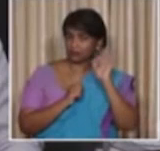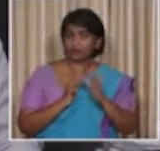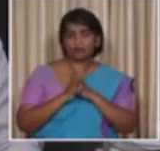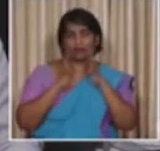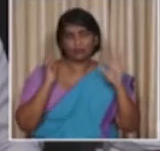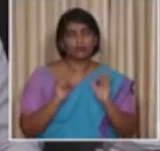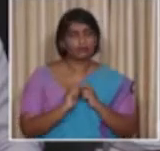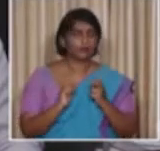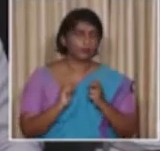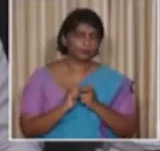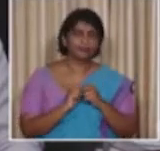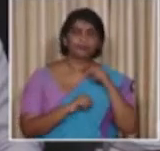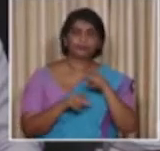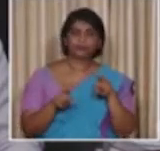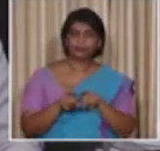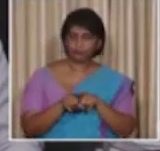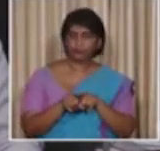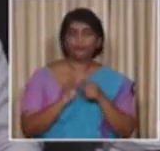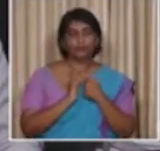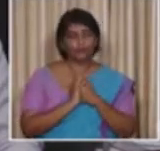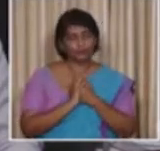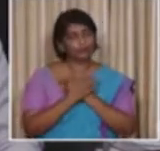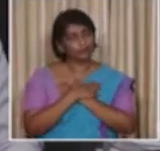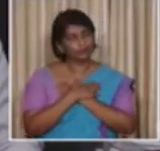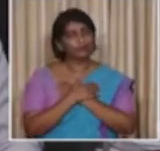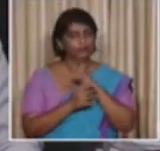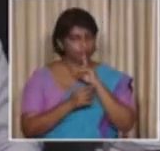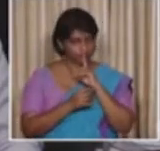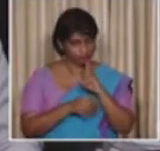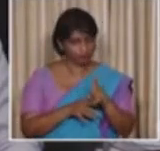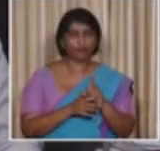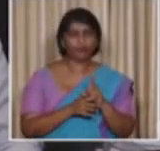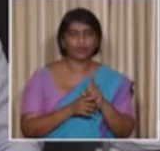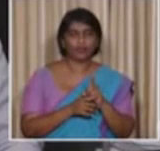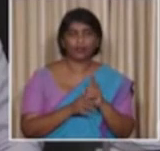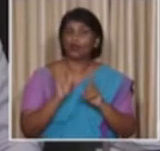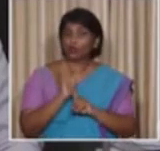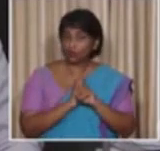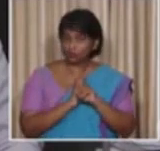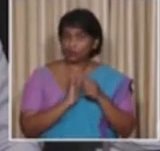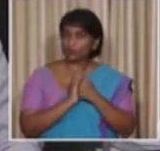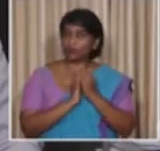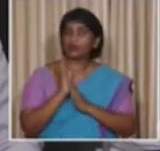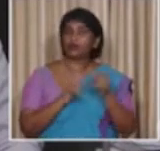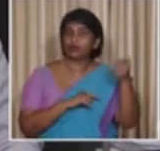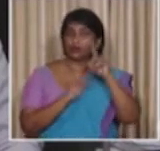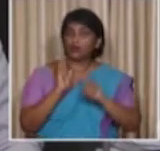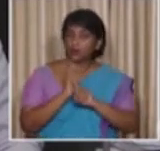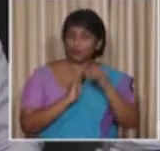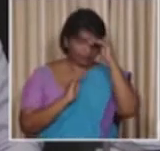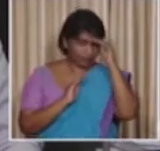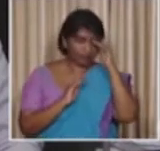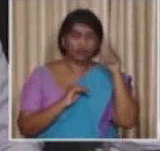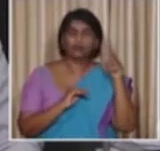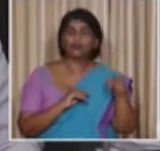විශාල අවුලකටපත් වෙනවා. ඒ නිසා ගෞරවයෙන් ආදරයෙන් මම අවසාන වශයෙන් ඉල්ලා සිටිනවා උතුරේ ගරු මන්ත්‍රීතුමාලගෙන් උතුරේ